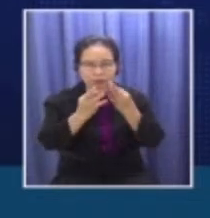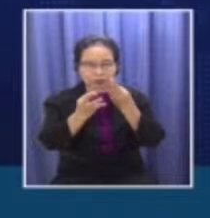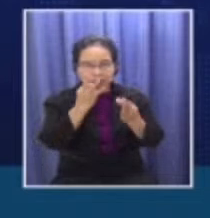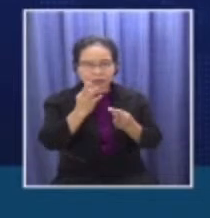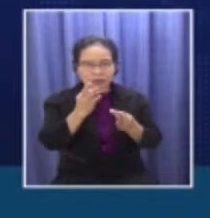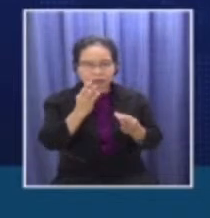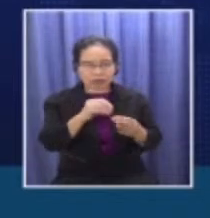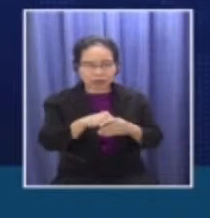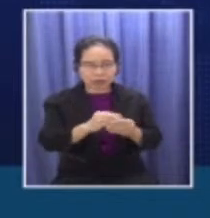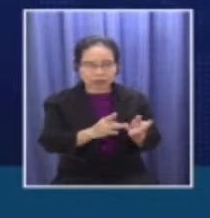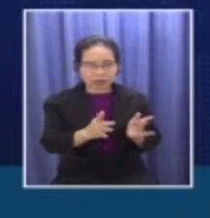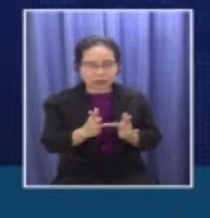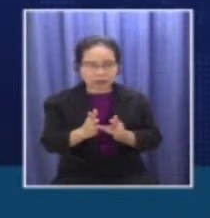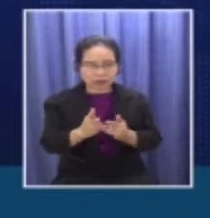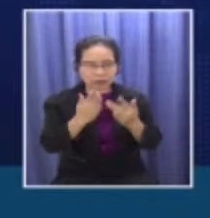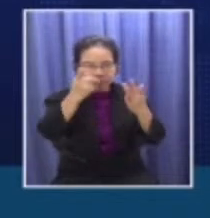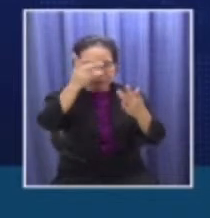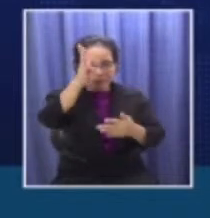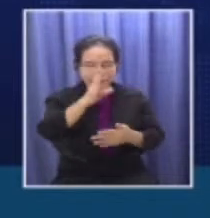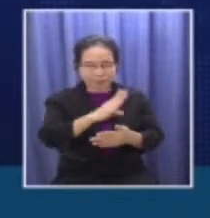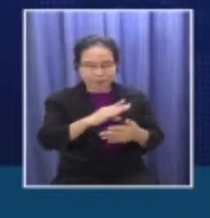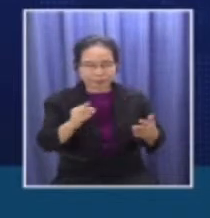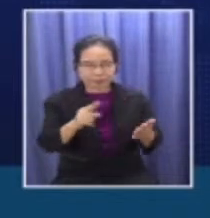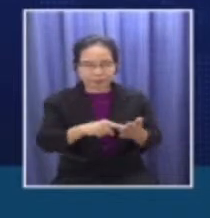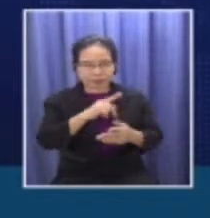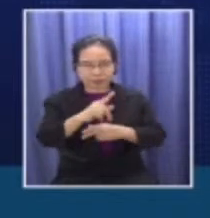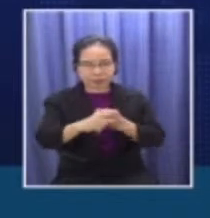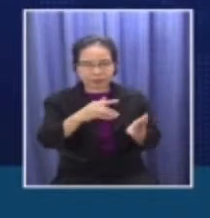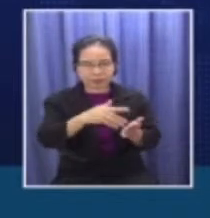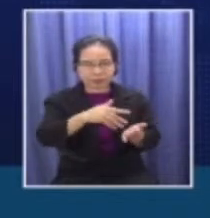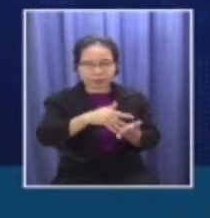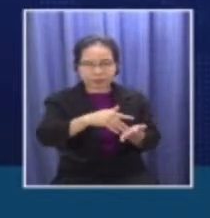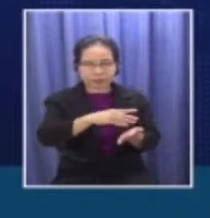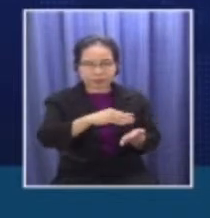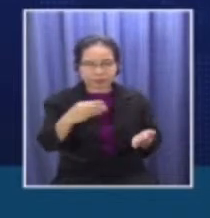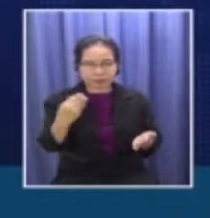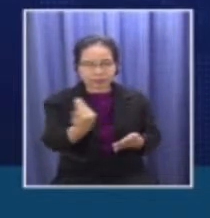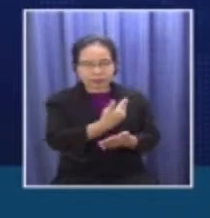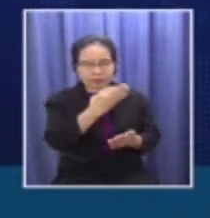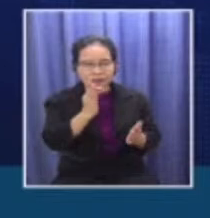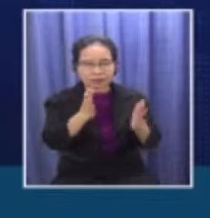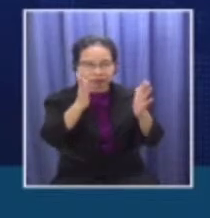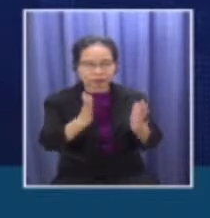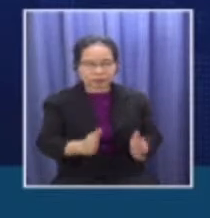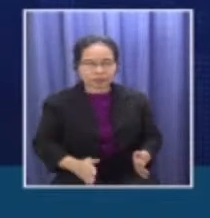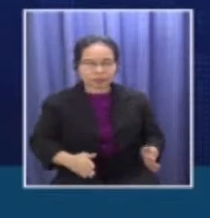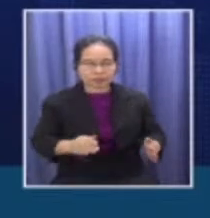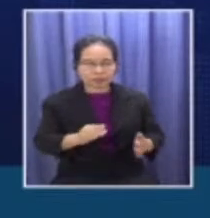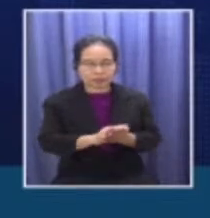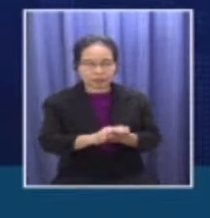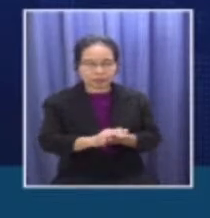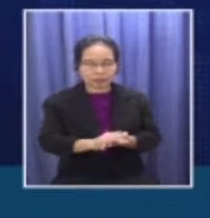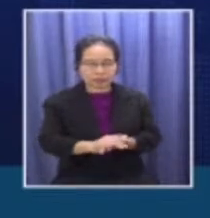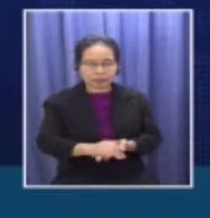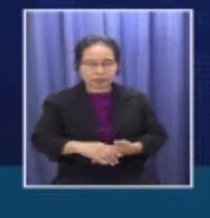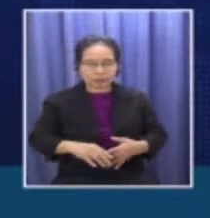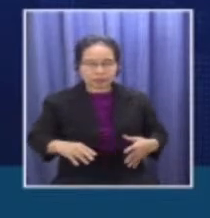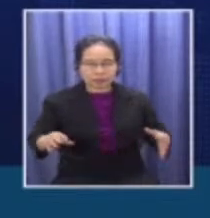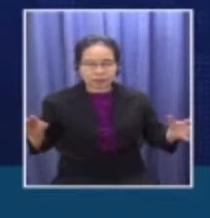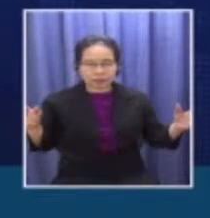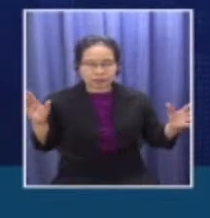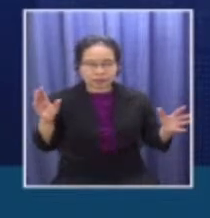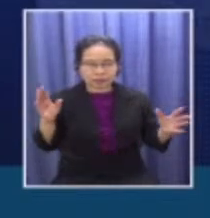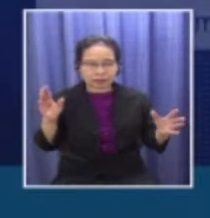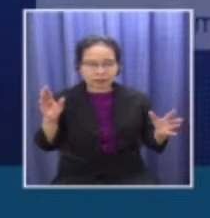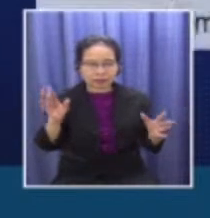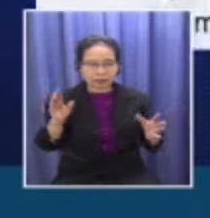Twerɛ Kronkron no kuta asoma Nyankopɔn mra asomafo no ho nsɛm enko saa na kuta bodom nyansa pɛ munim